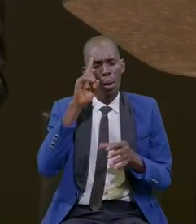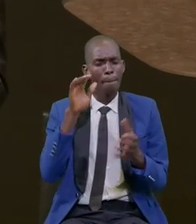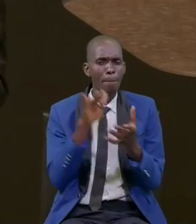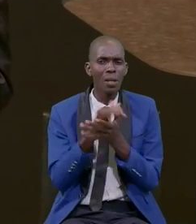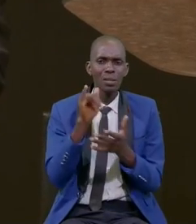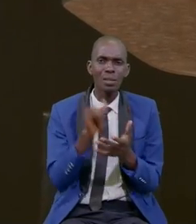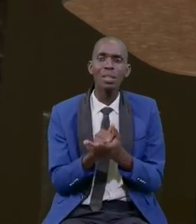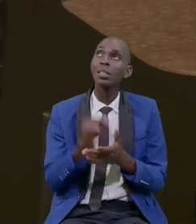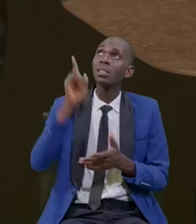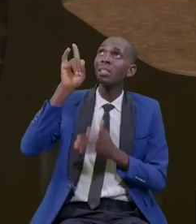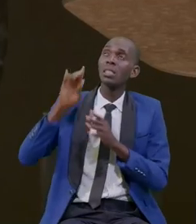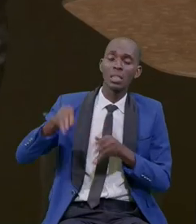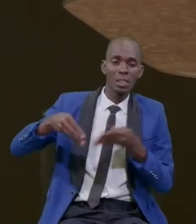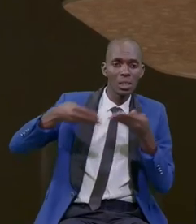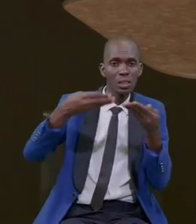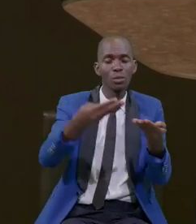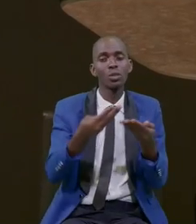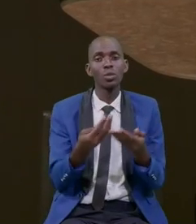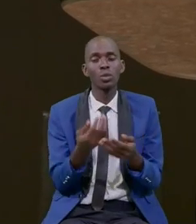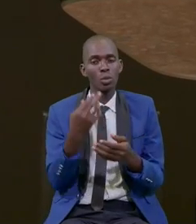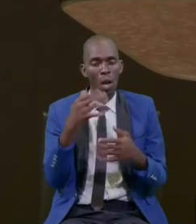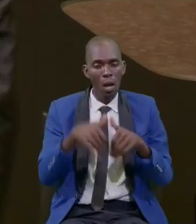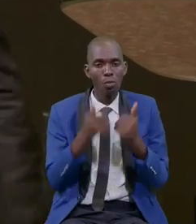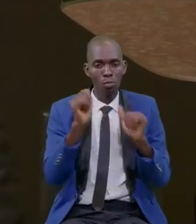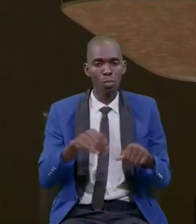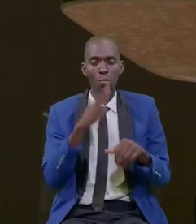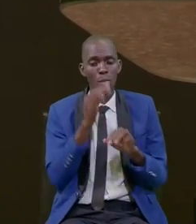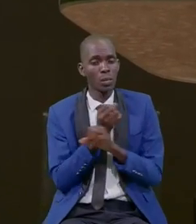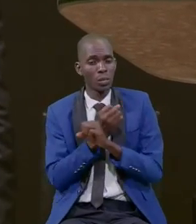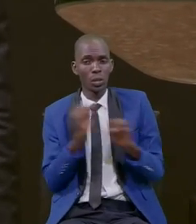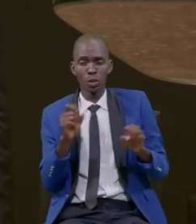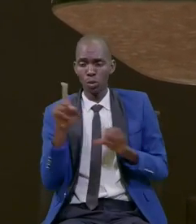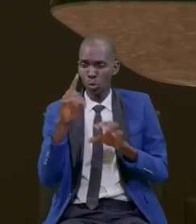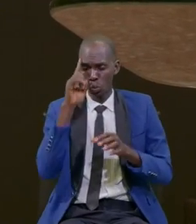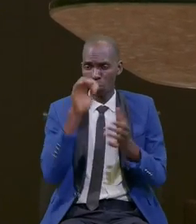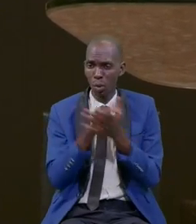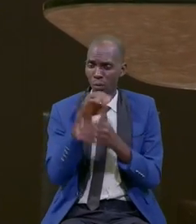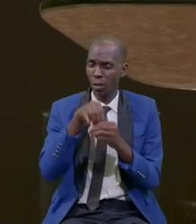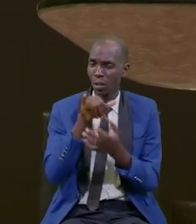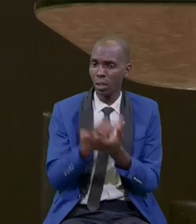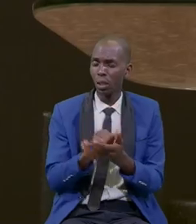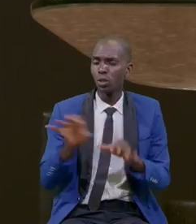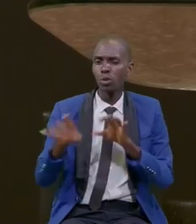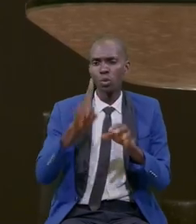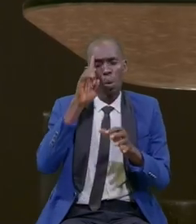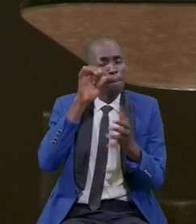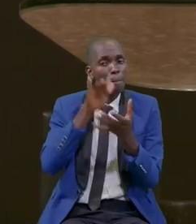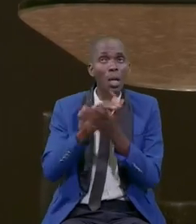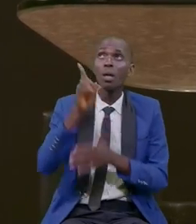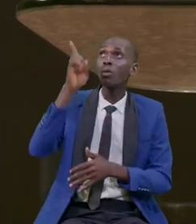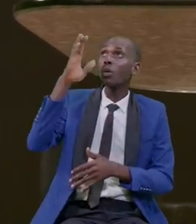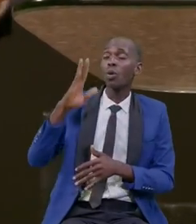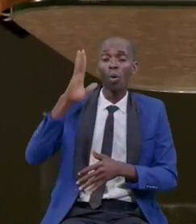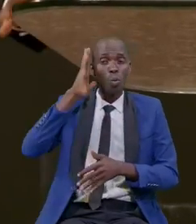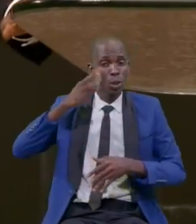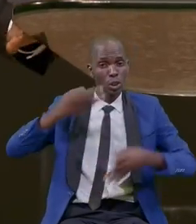qui est basée sur la repentance? Est-ce que vous croyez que Dieu est le Dieu de jugement? Que si vous ne vous